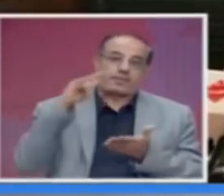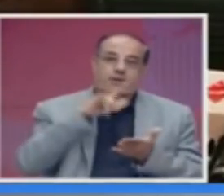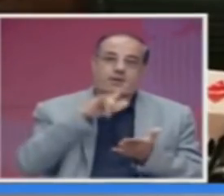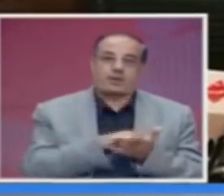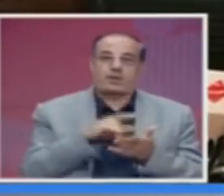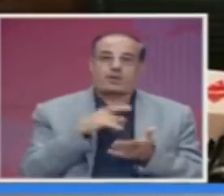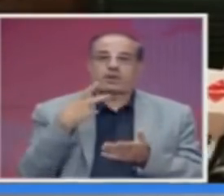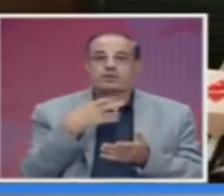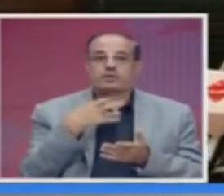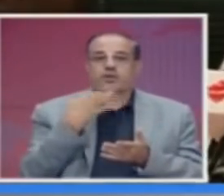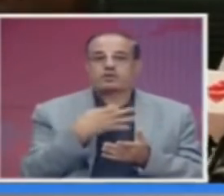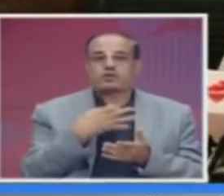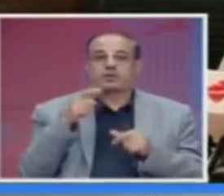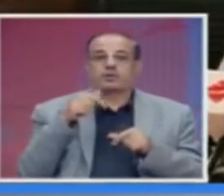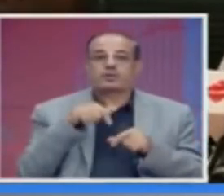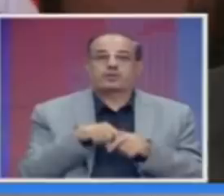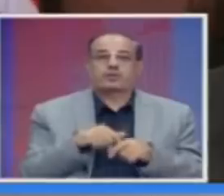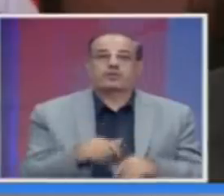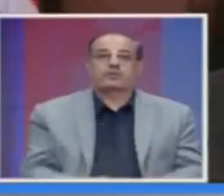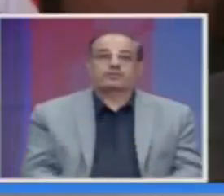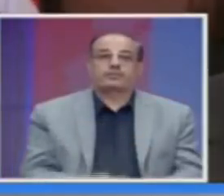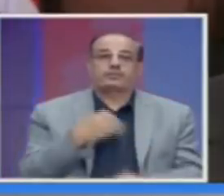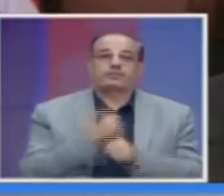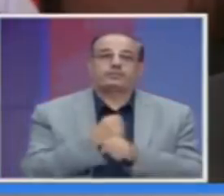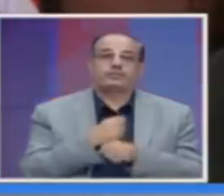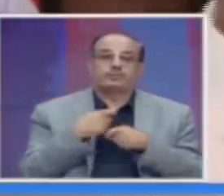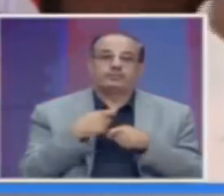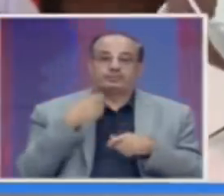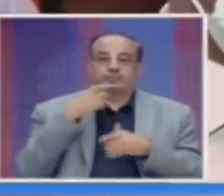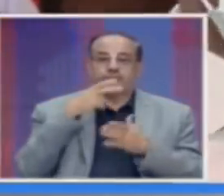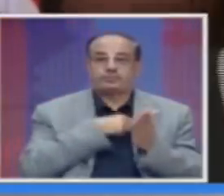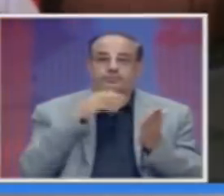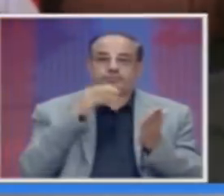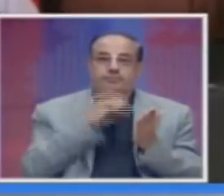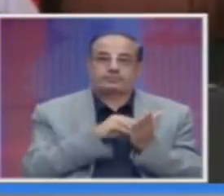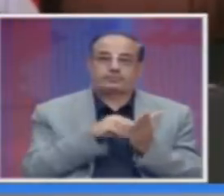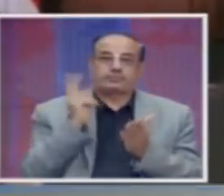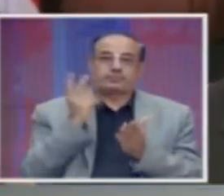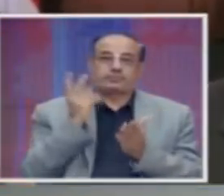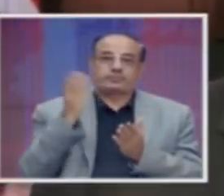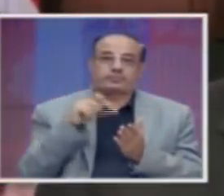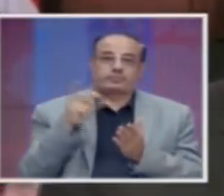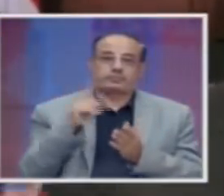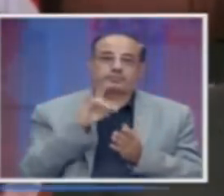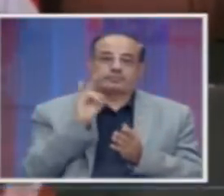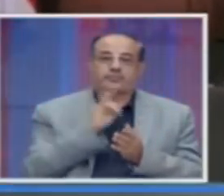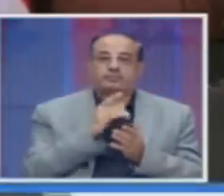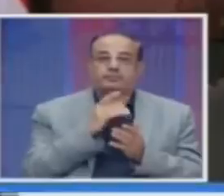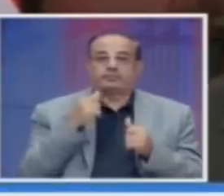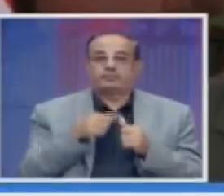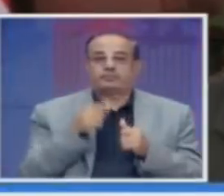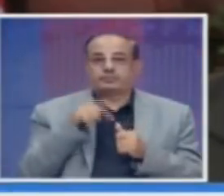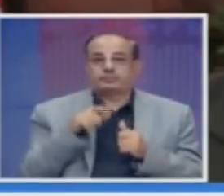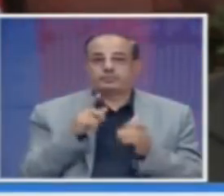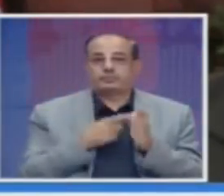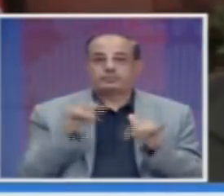لحضرتك، 21 و22 و23. يجب على المصري بالخارج اللي سبق له التسجيل خلال الفترة من 27/9 حتى 10/10 ان النهارده